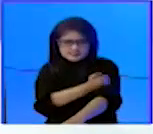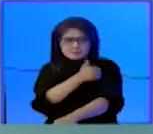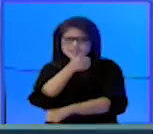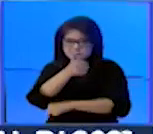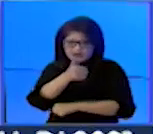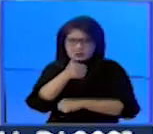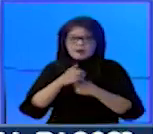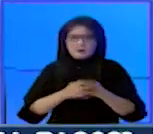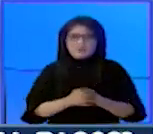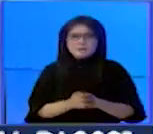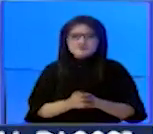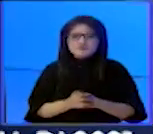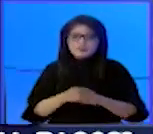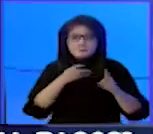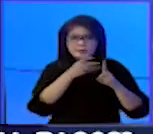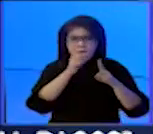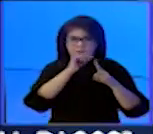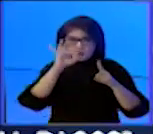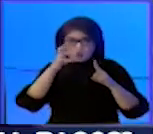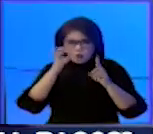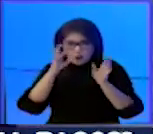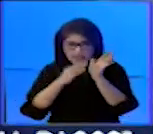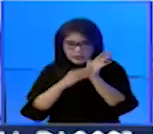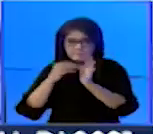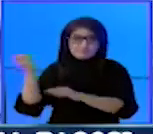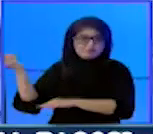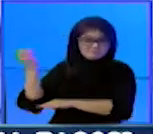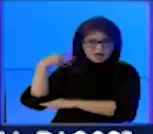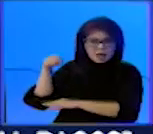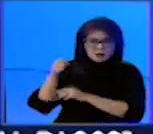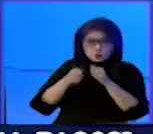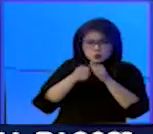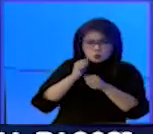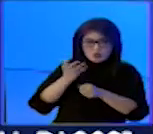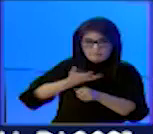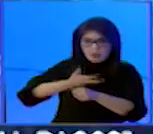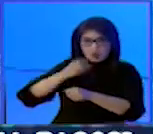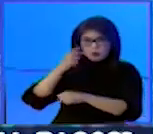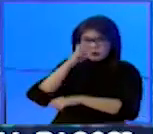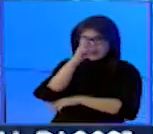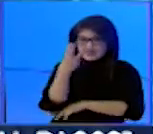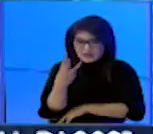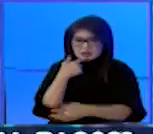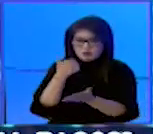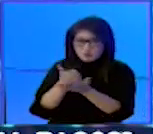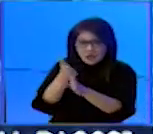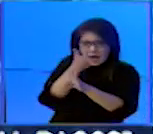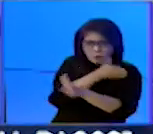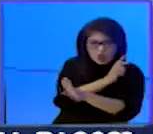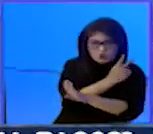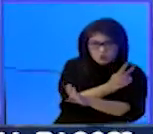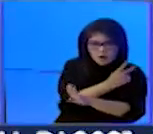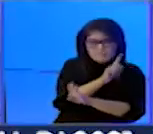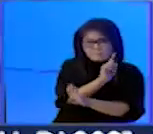Sementara itu menurut BPOM, sebelum masuk uji klinis ketiga, vaksin Sinovac telah melalui uji klinis pertama dan kedua di Cina pada bulan